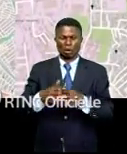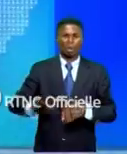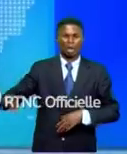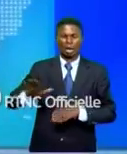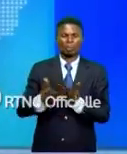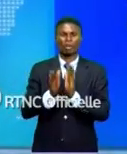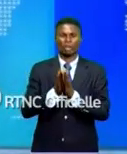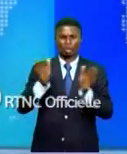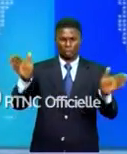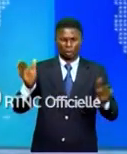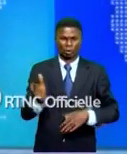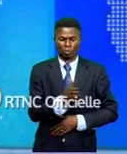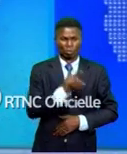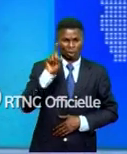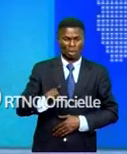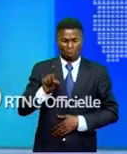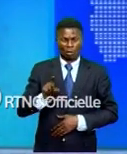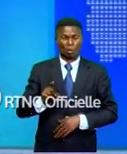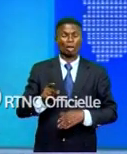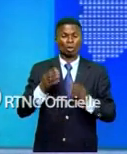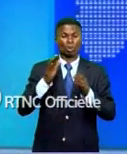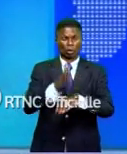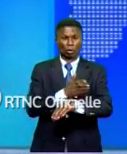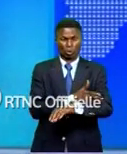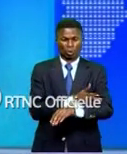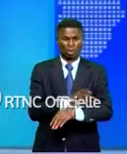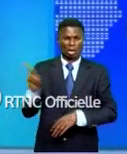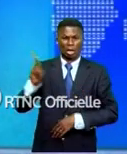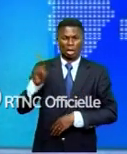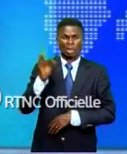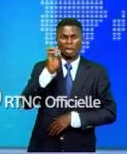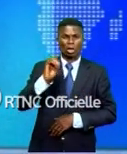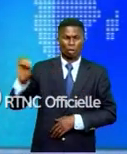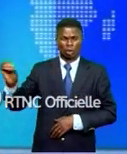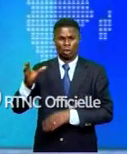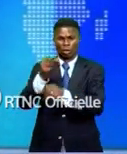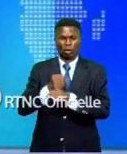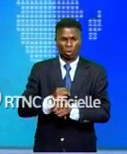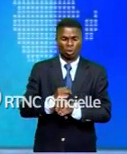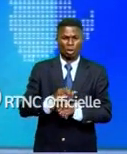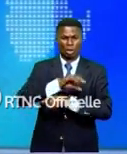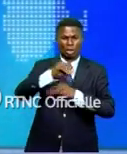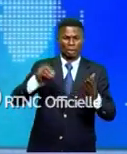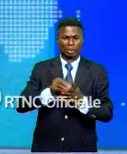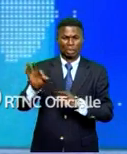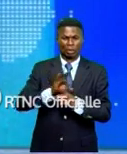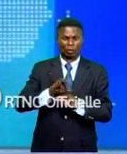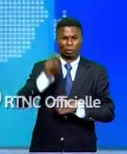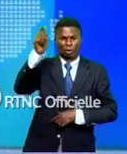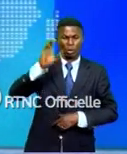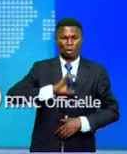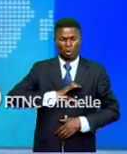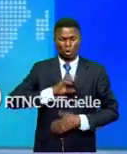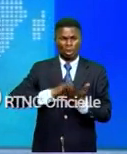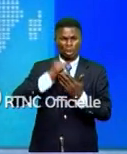national. Les besoins se font sentir. Le Kasaï oriental, doté d'un centre de formation des policiers, un